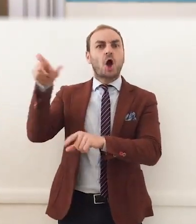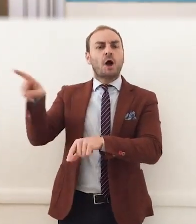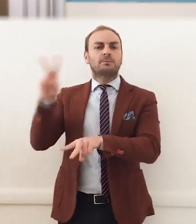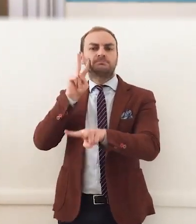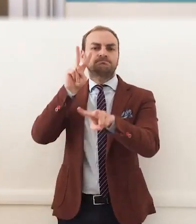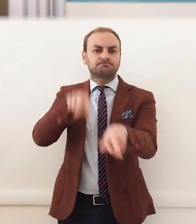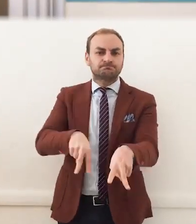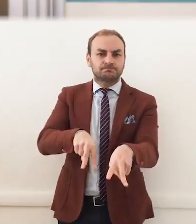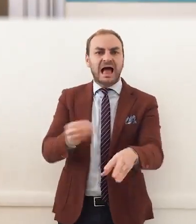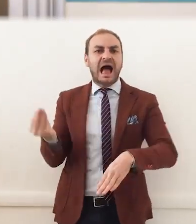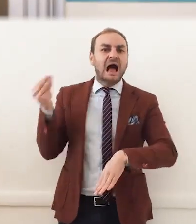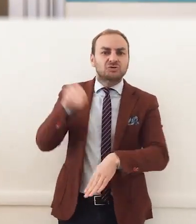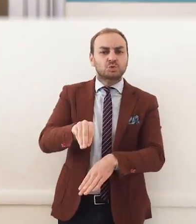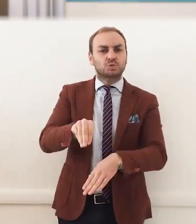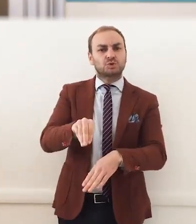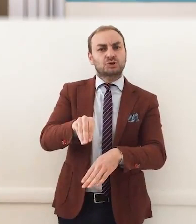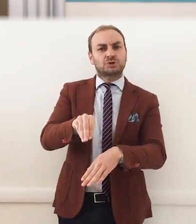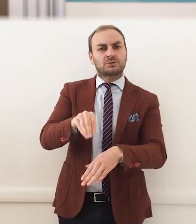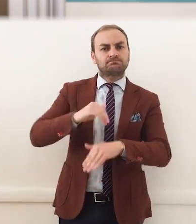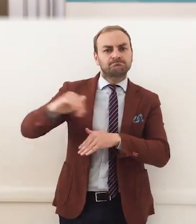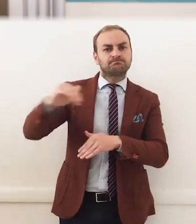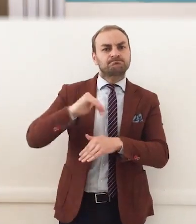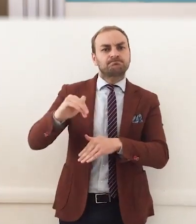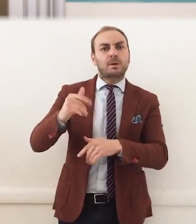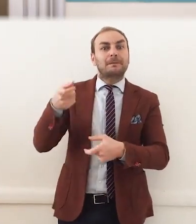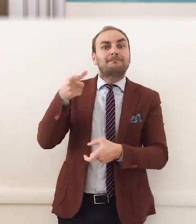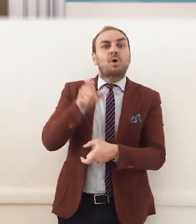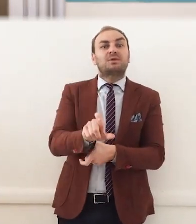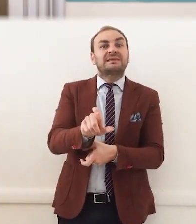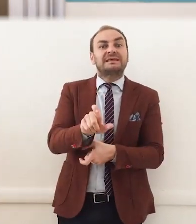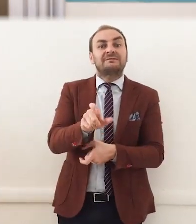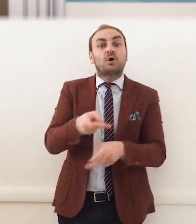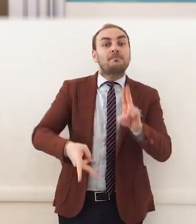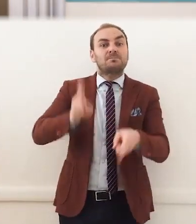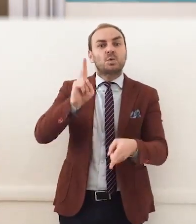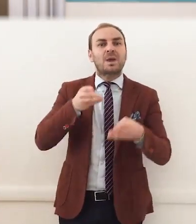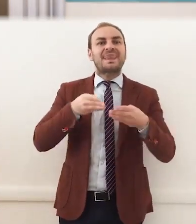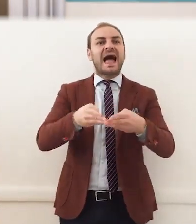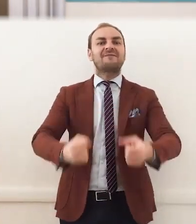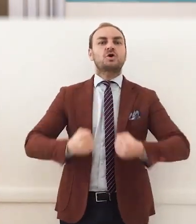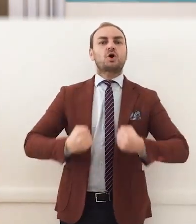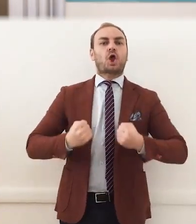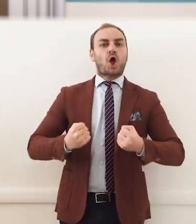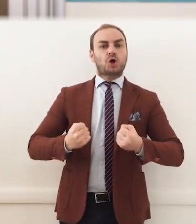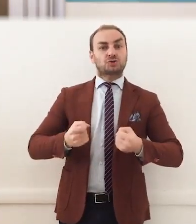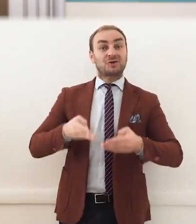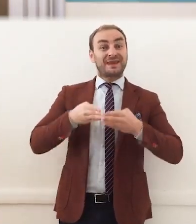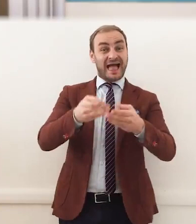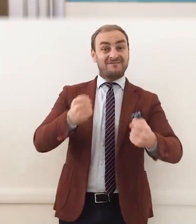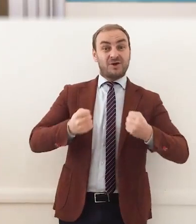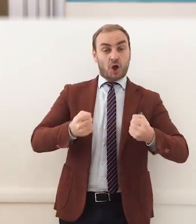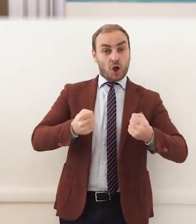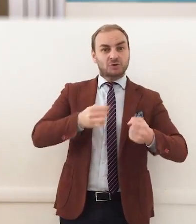questa decisione soprattutto per ciò che concerne le navi più grandi che hanno maggiori capacità e quindi